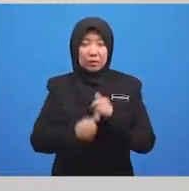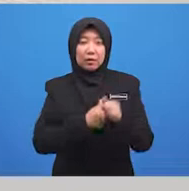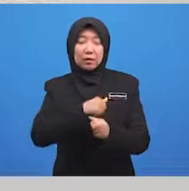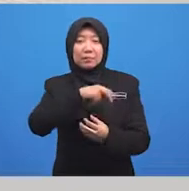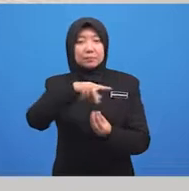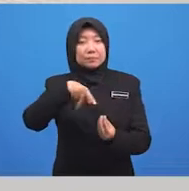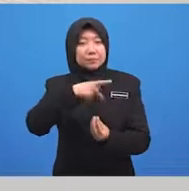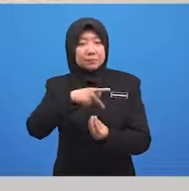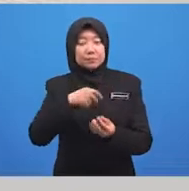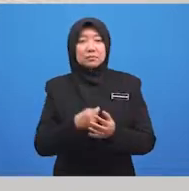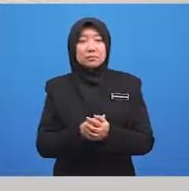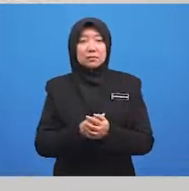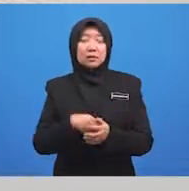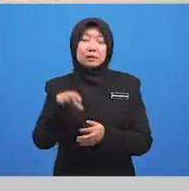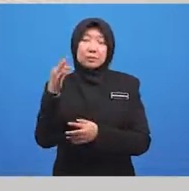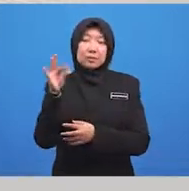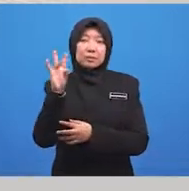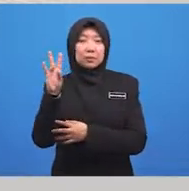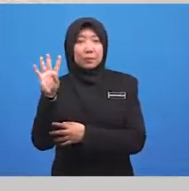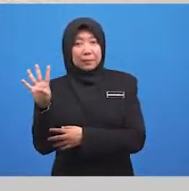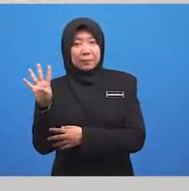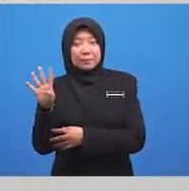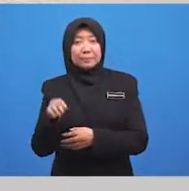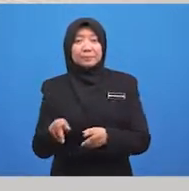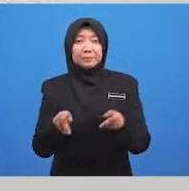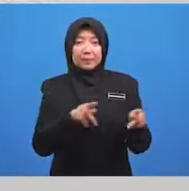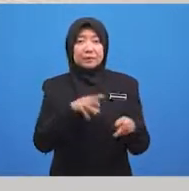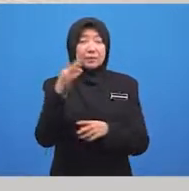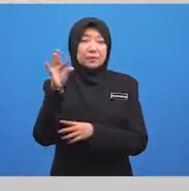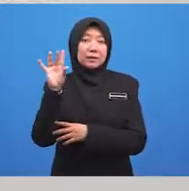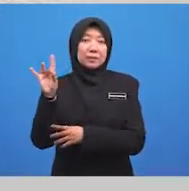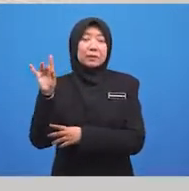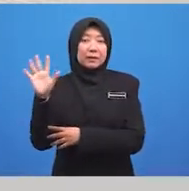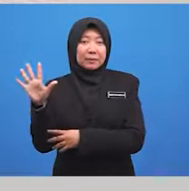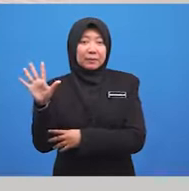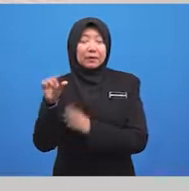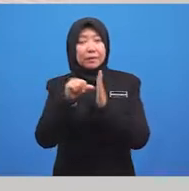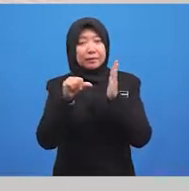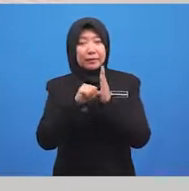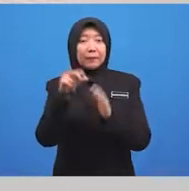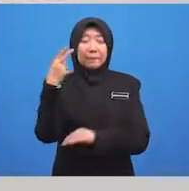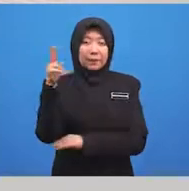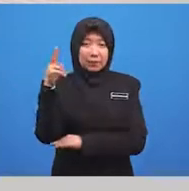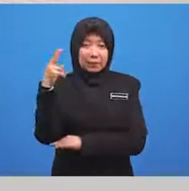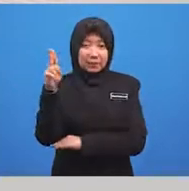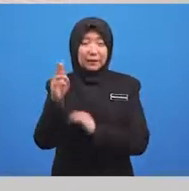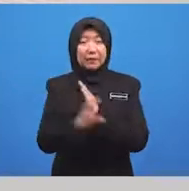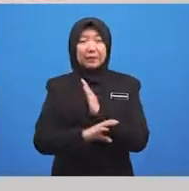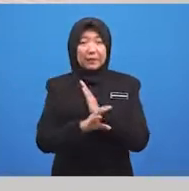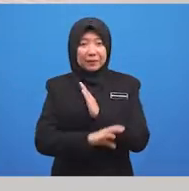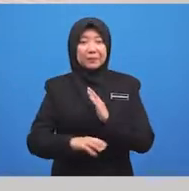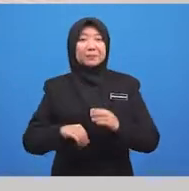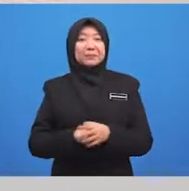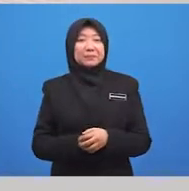Sekeliling 1974, Pindaan 1985, Akta Perhutanan Negara